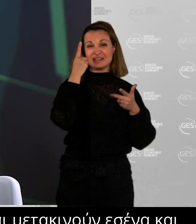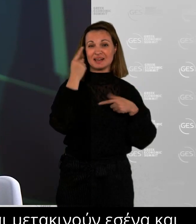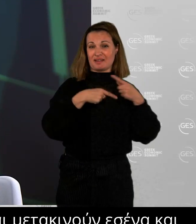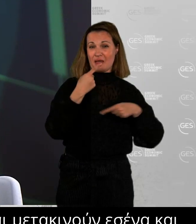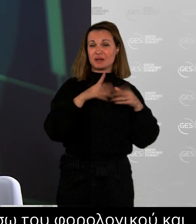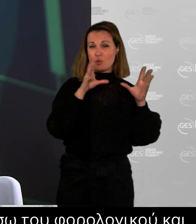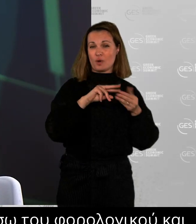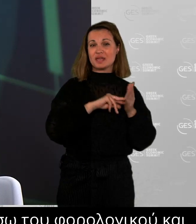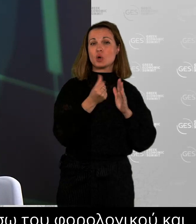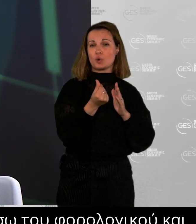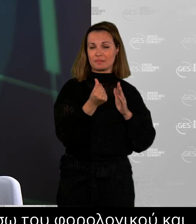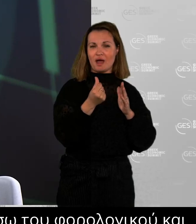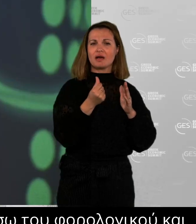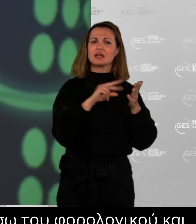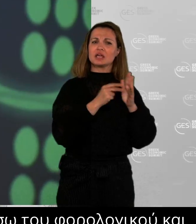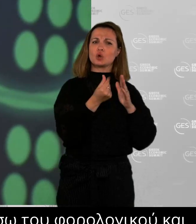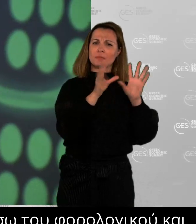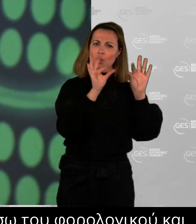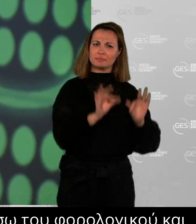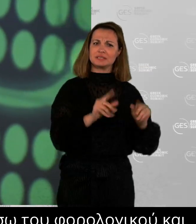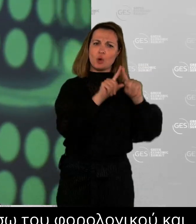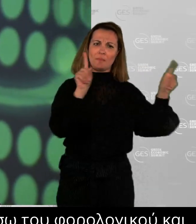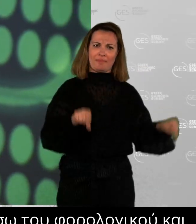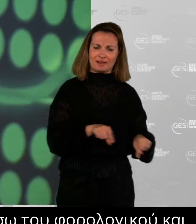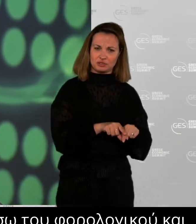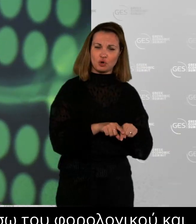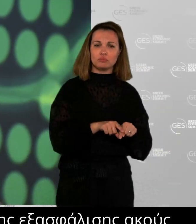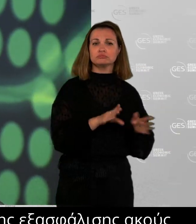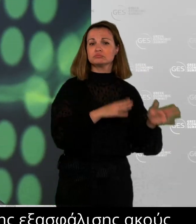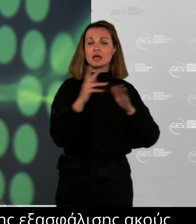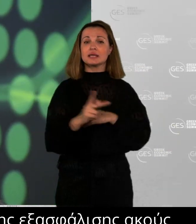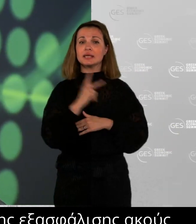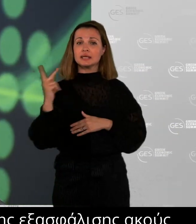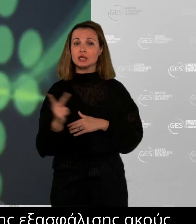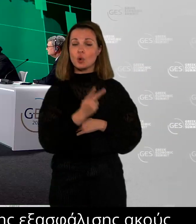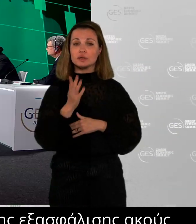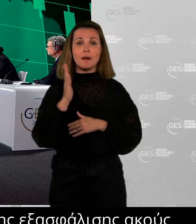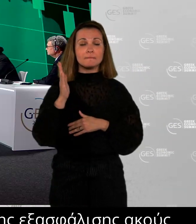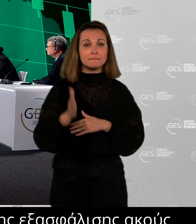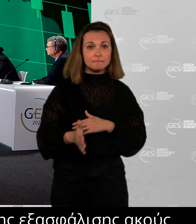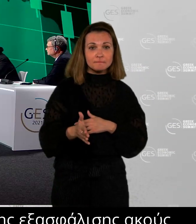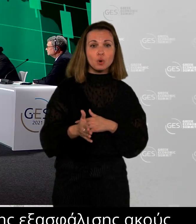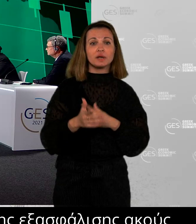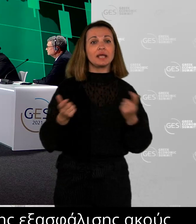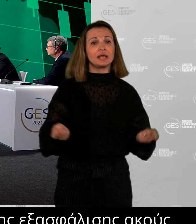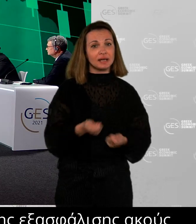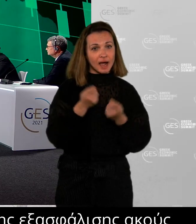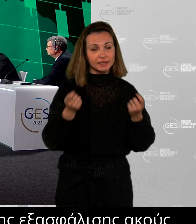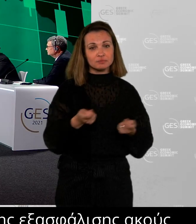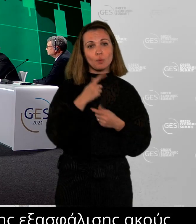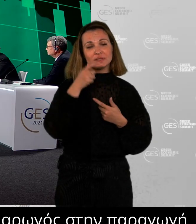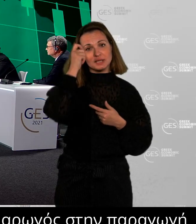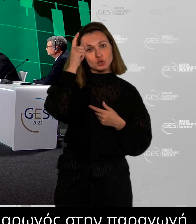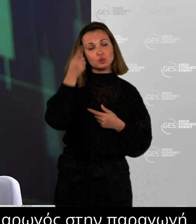και της εξασφάλισης επαρκούς και σταθερής χρηματοδότησης, μπορεί να σταθεί αρρωγό στην παραγωγή και αξιοποίηση καινοτομίας μέσω της έρευνας.